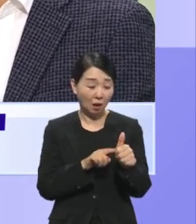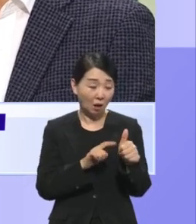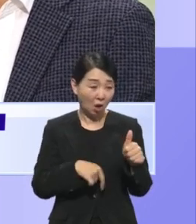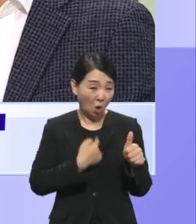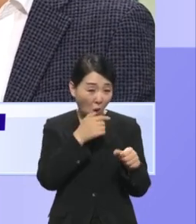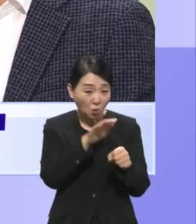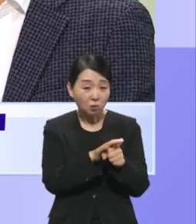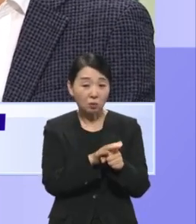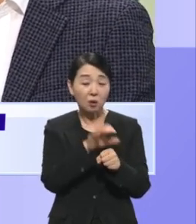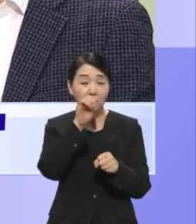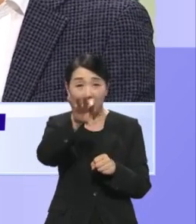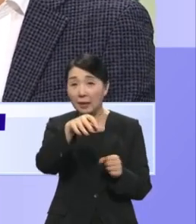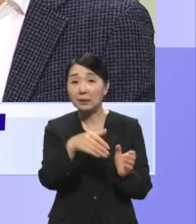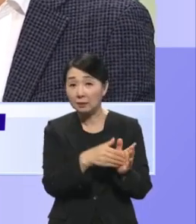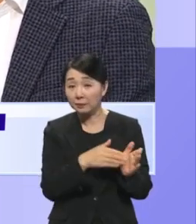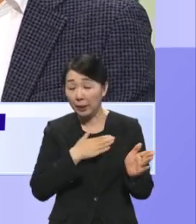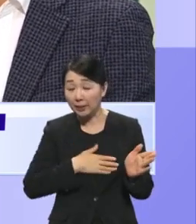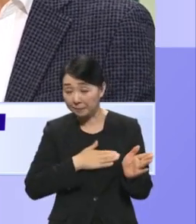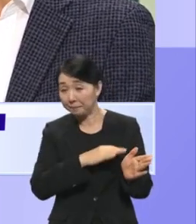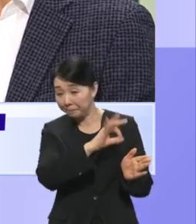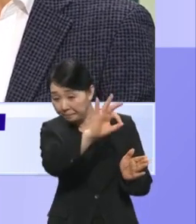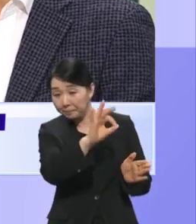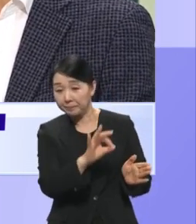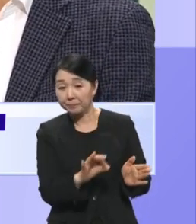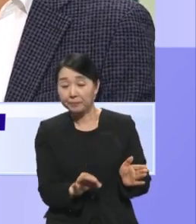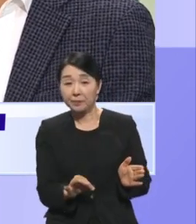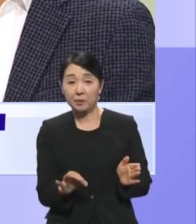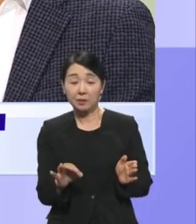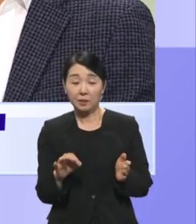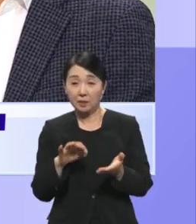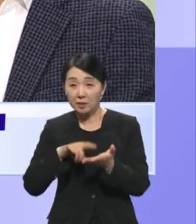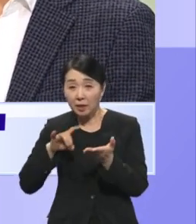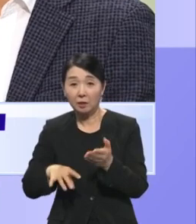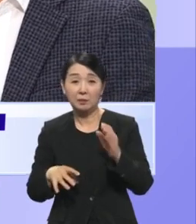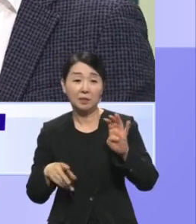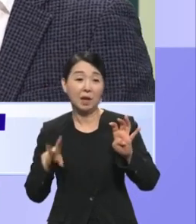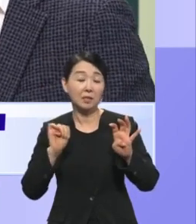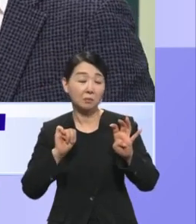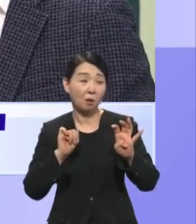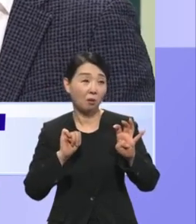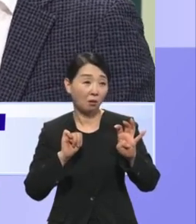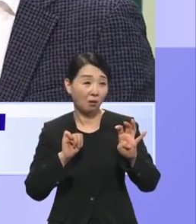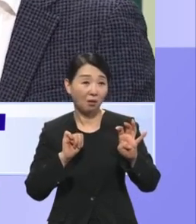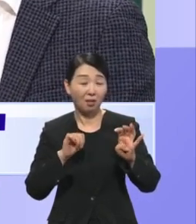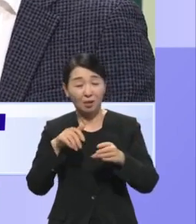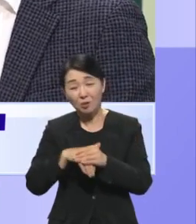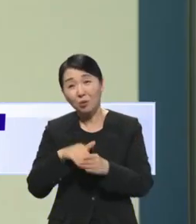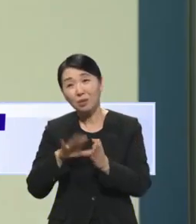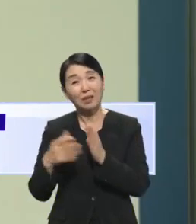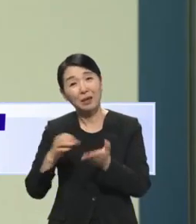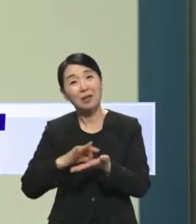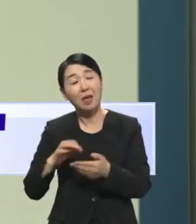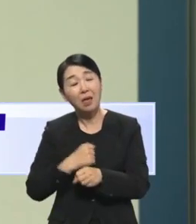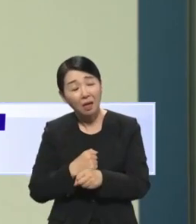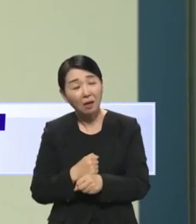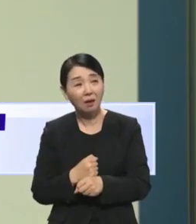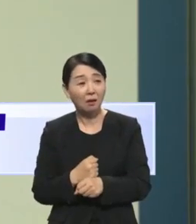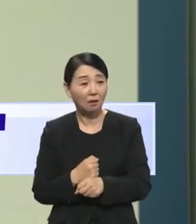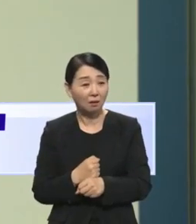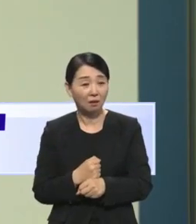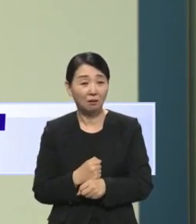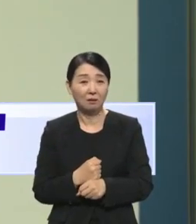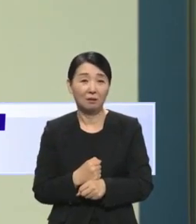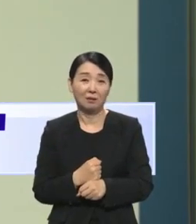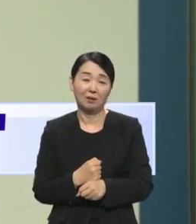점은 억울하게 이야기를 하더라도 세금 40억씩이나 자기 돈으로 쓰든지 그러면은 그렇지 않은